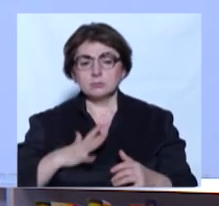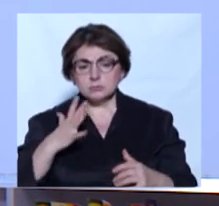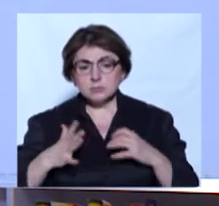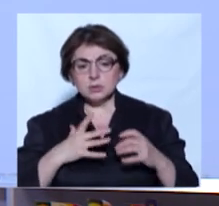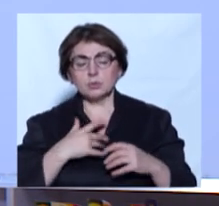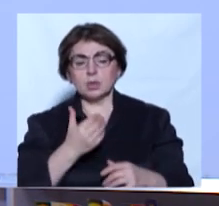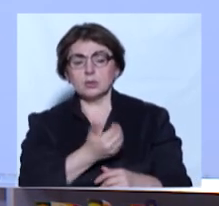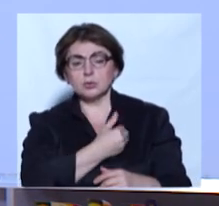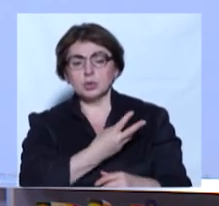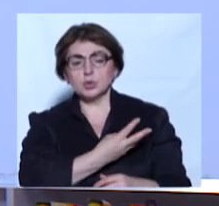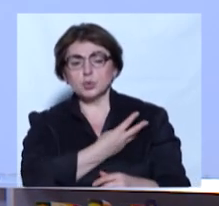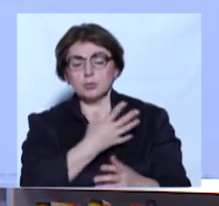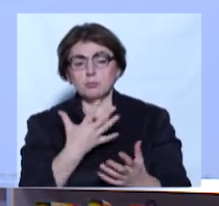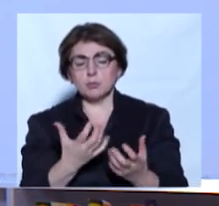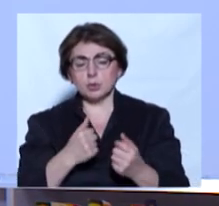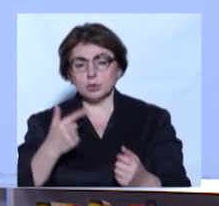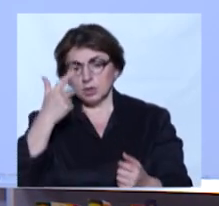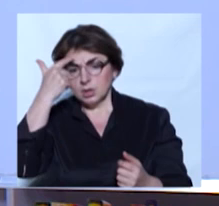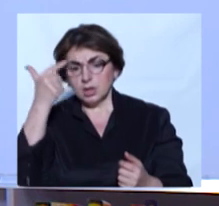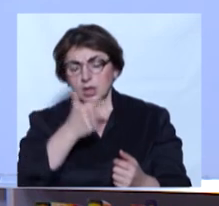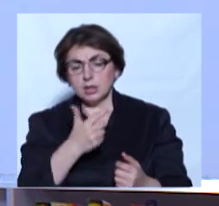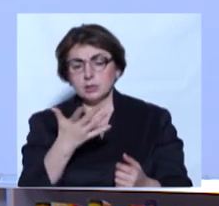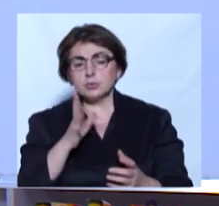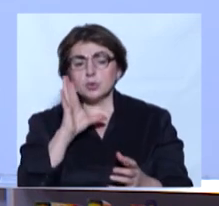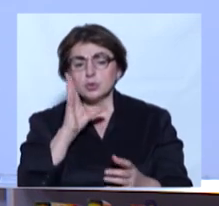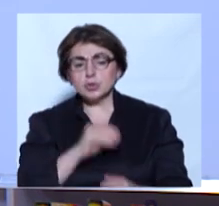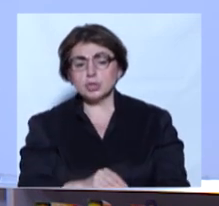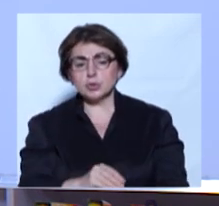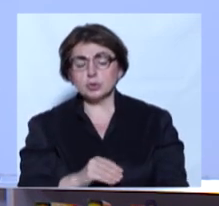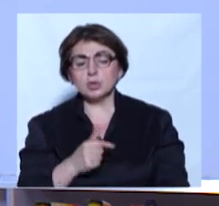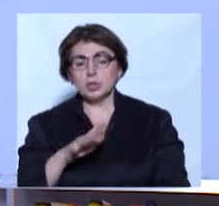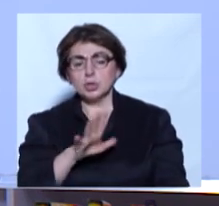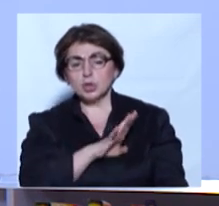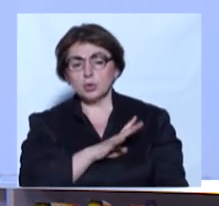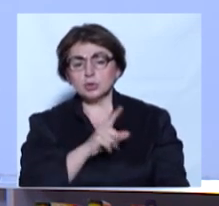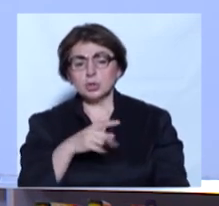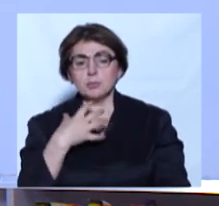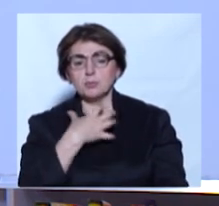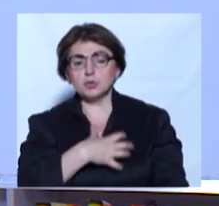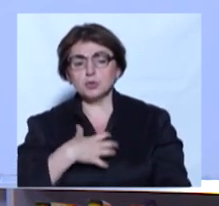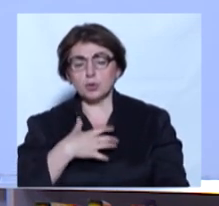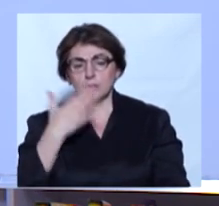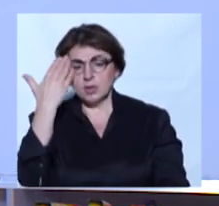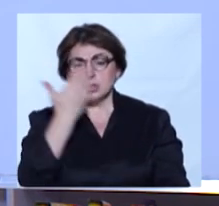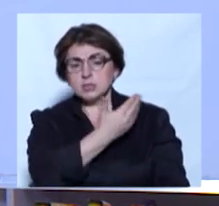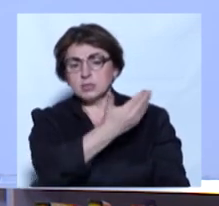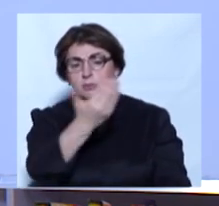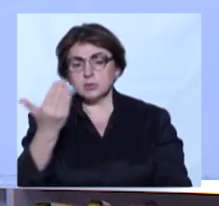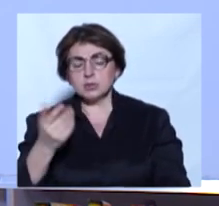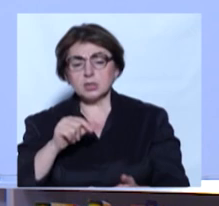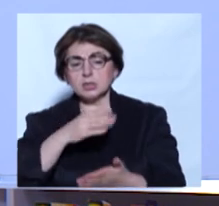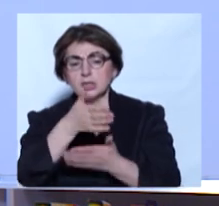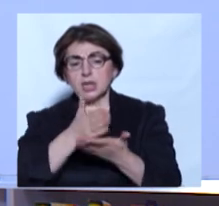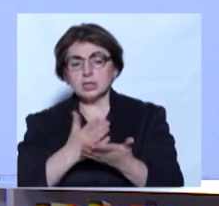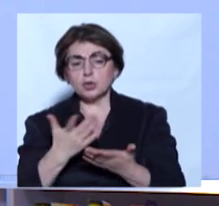გაგაჩნდეთ სურვილი, რომ მიიღოთ სასურველი განათლება, რომ თქვენ შეძლოთ გახდეთ იმ მნიშვნელოვანი სამოქალაქო საზოგადოების ნაწილი,